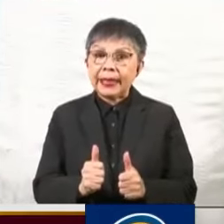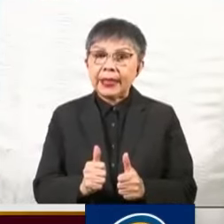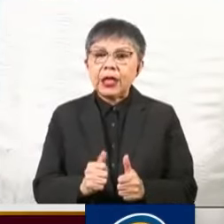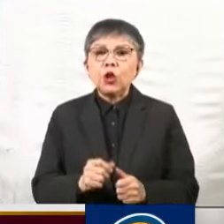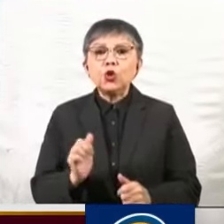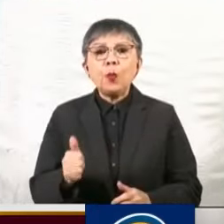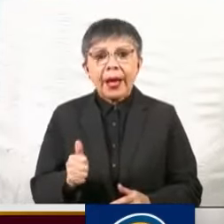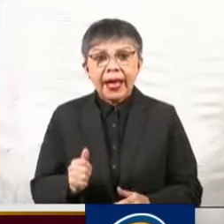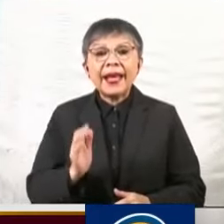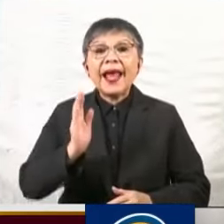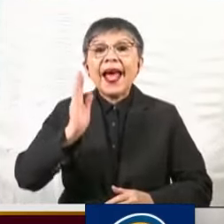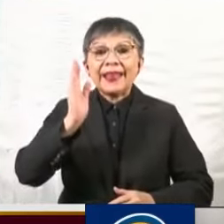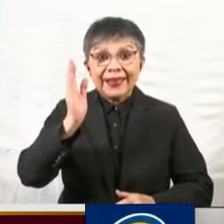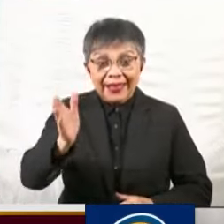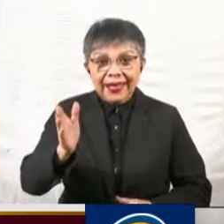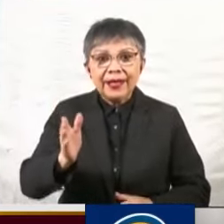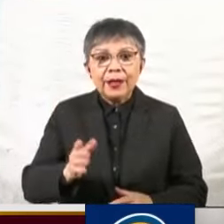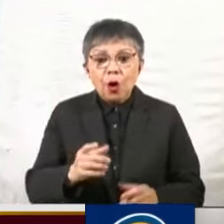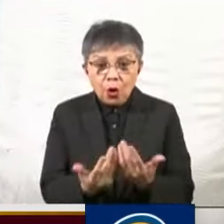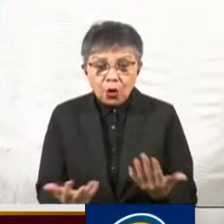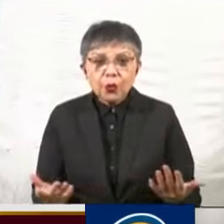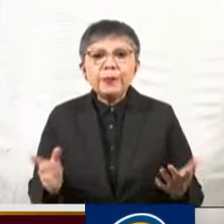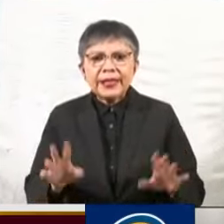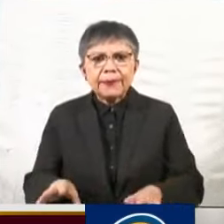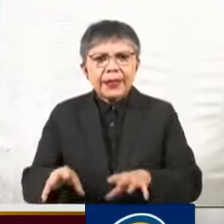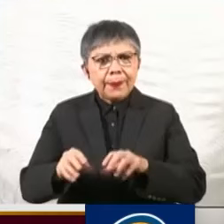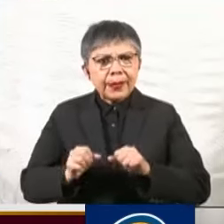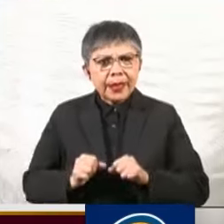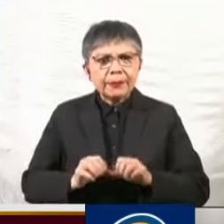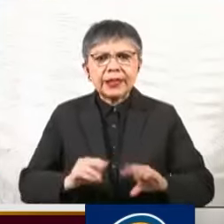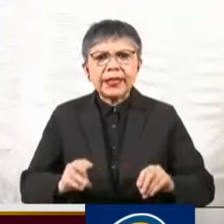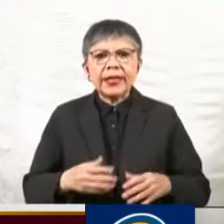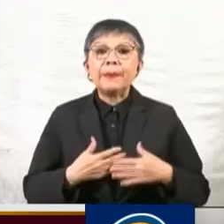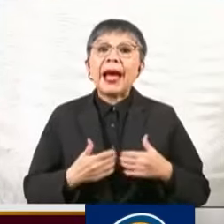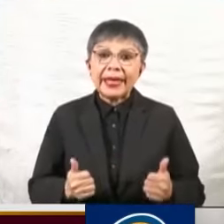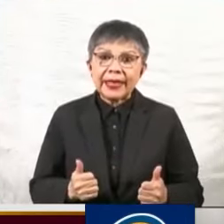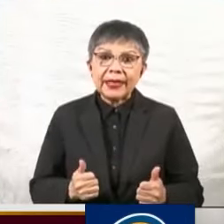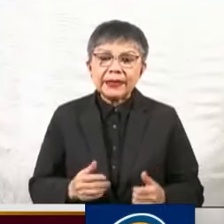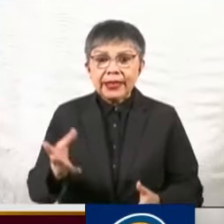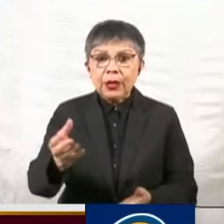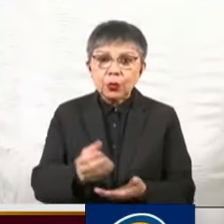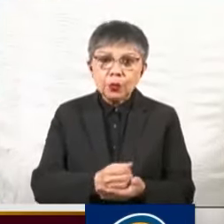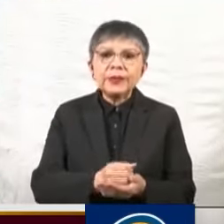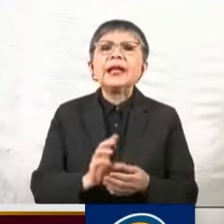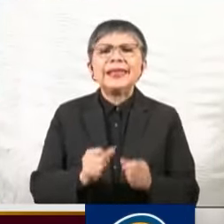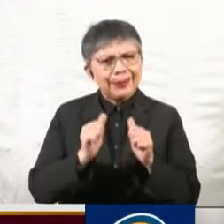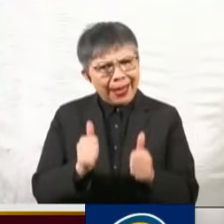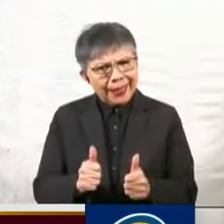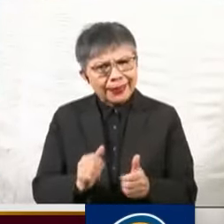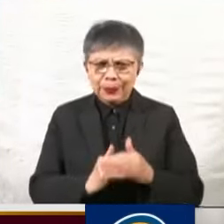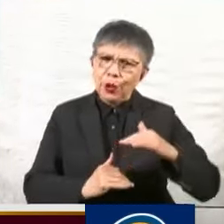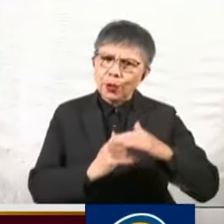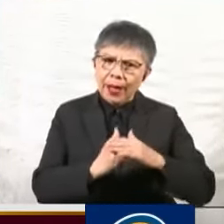sehingga nanti mereka bisa dapat ee bekerja dengan baik sehingga pendapatan mereka juga bisa lebih